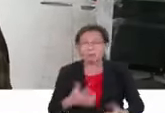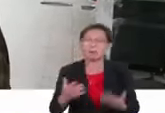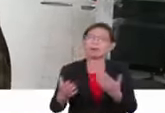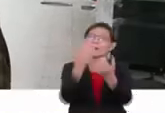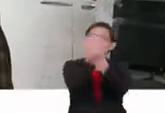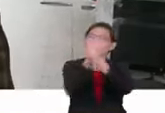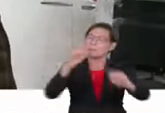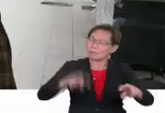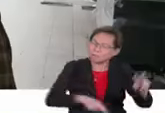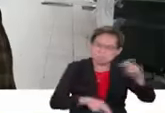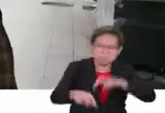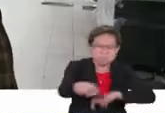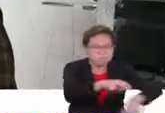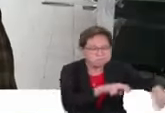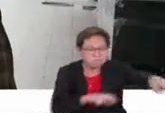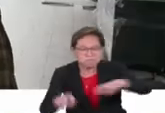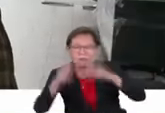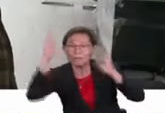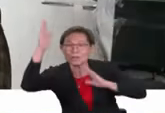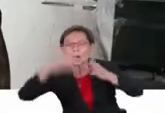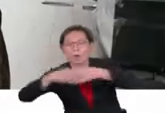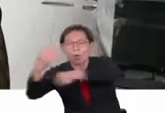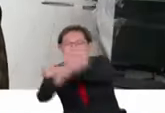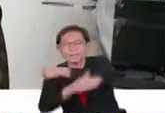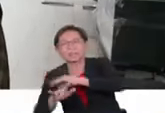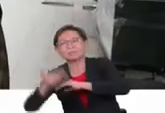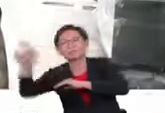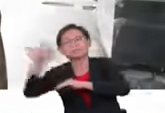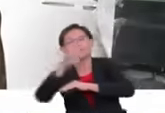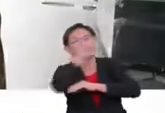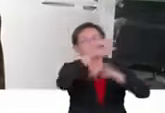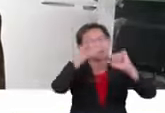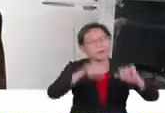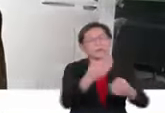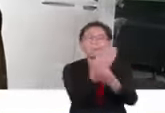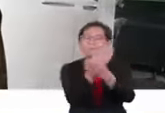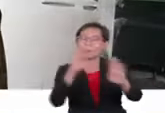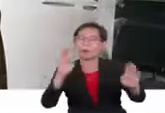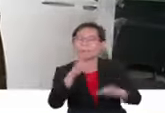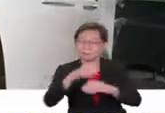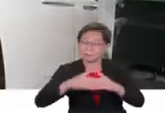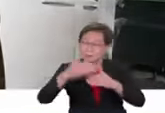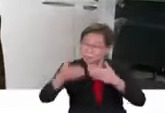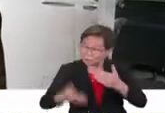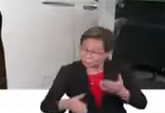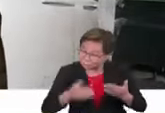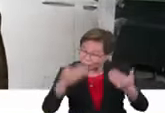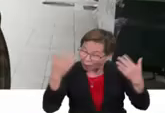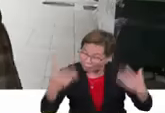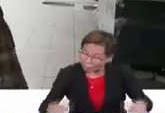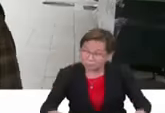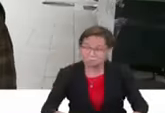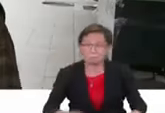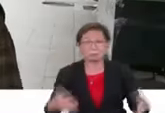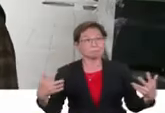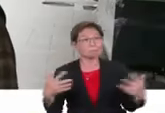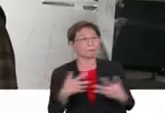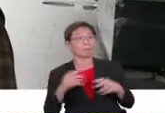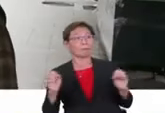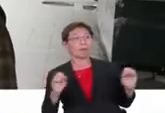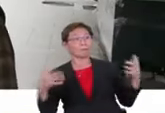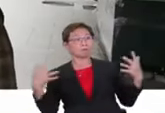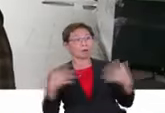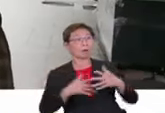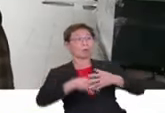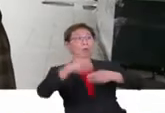ke dalam Malaysia ni, luar negara semua. Lepas tu kita dah tak ada takut untuk